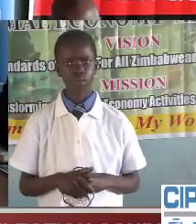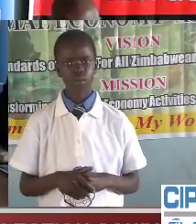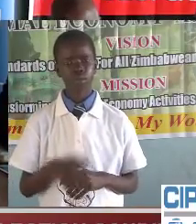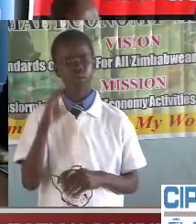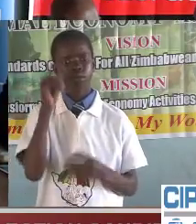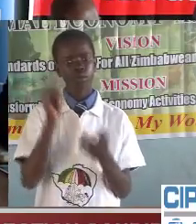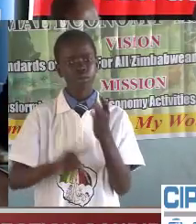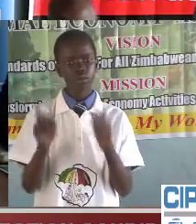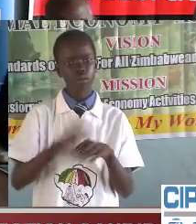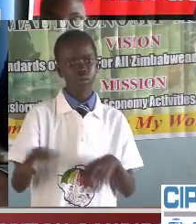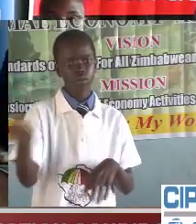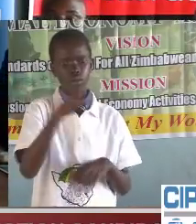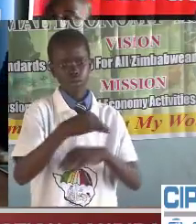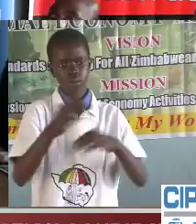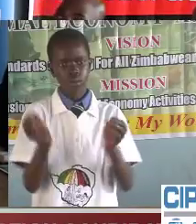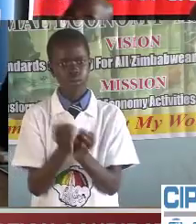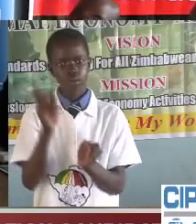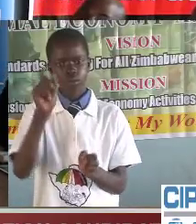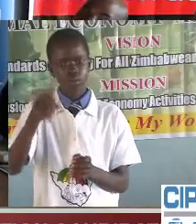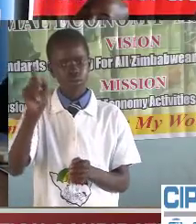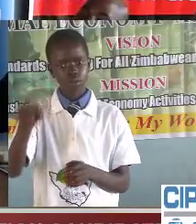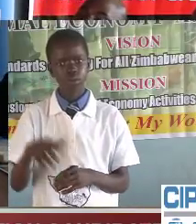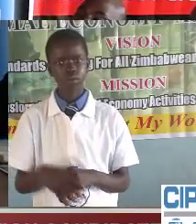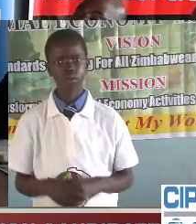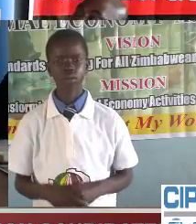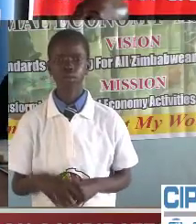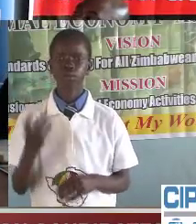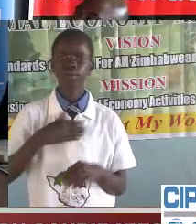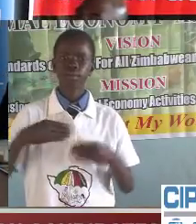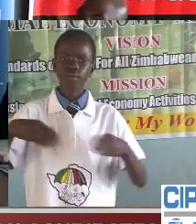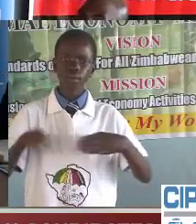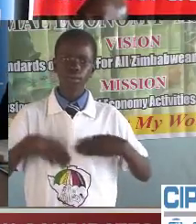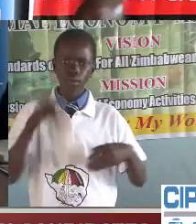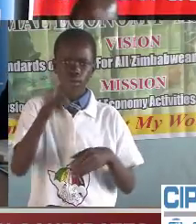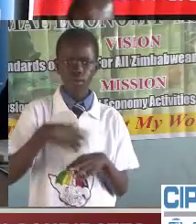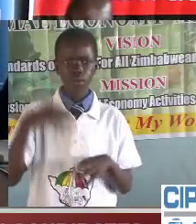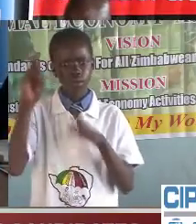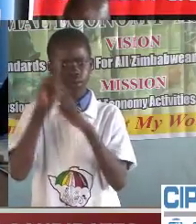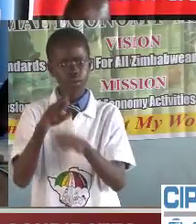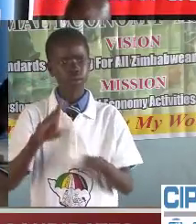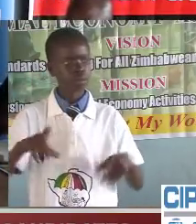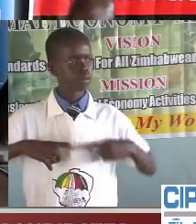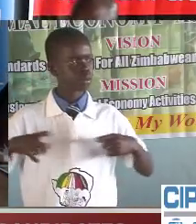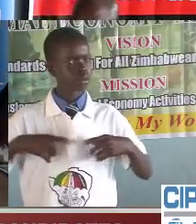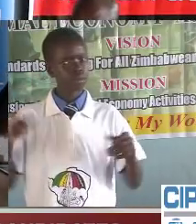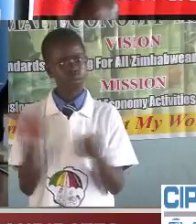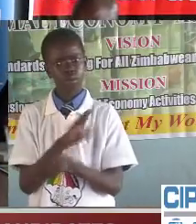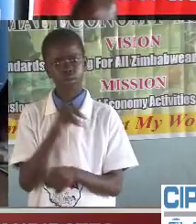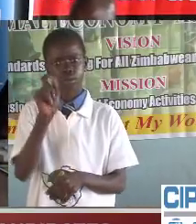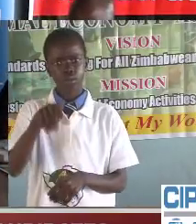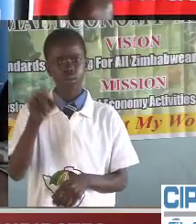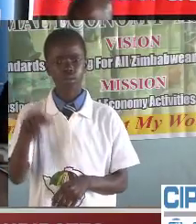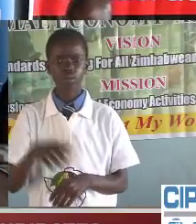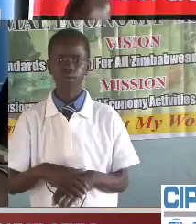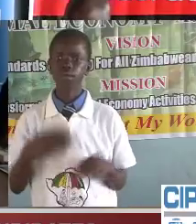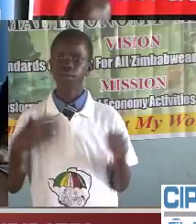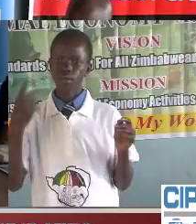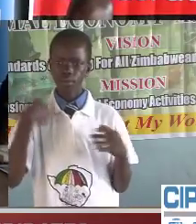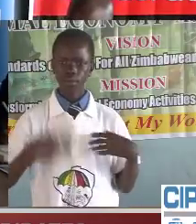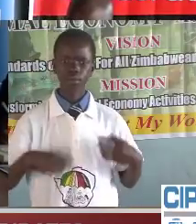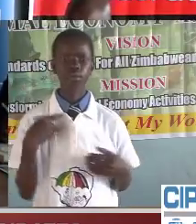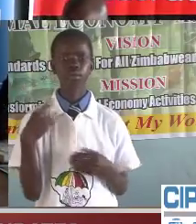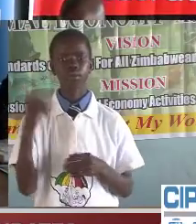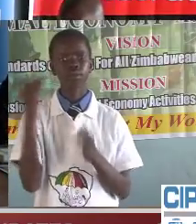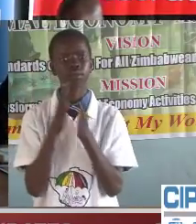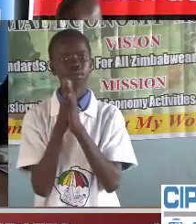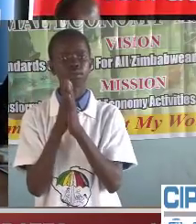project yavo taassessa kuti project yavo is it income generating, is it viable, ma-interest atinopa akatonhorera here,